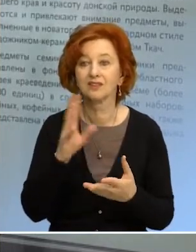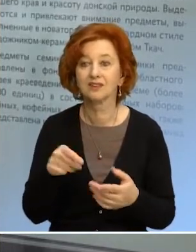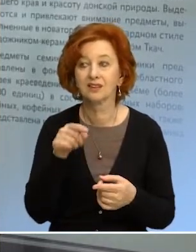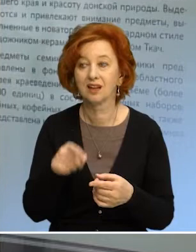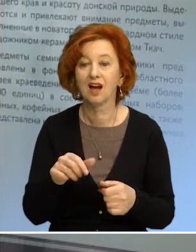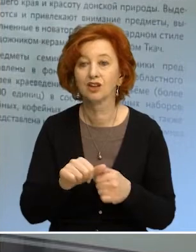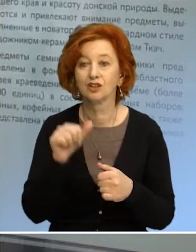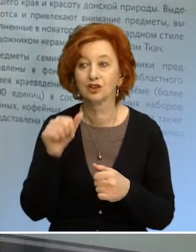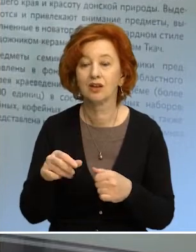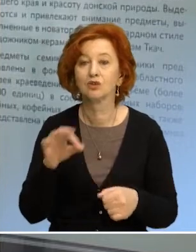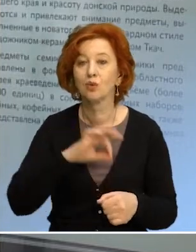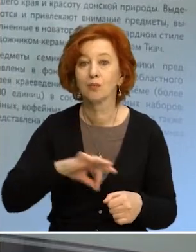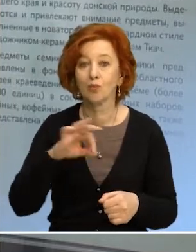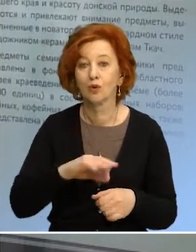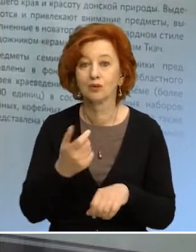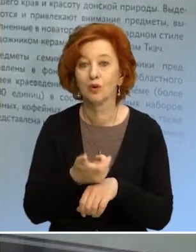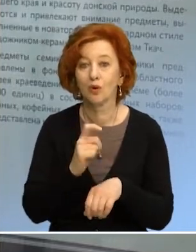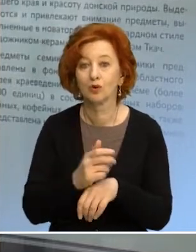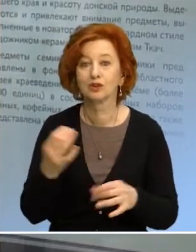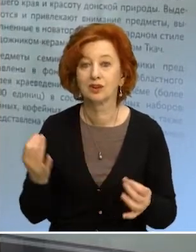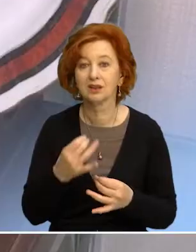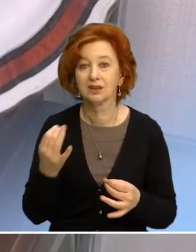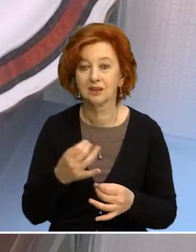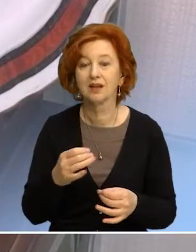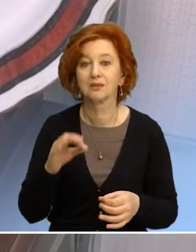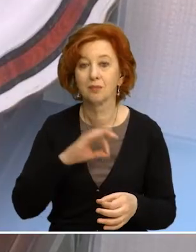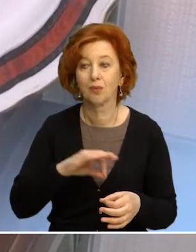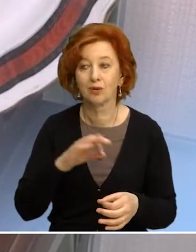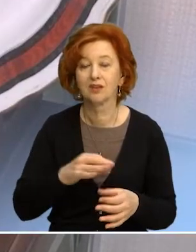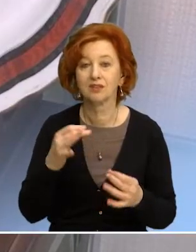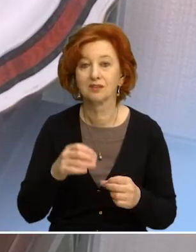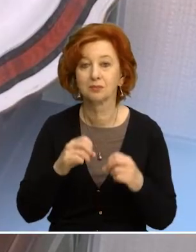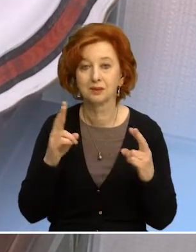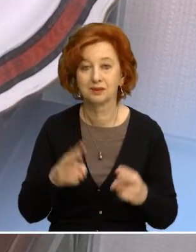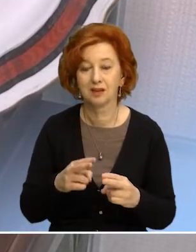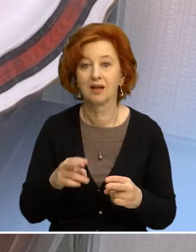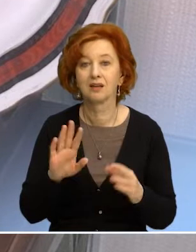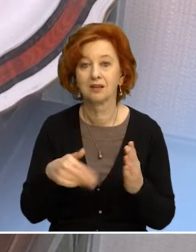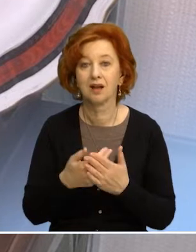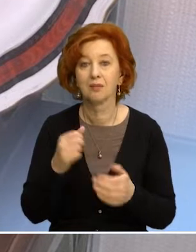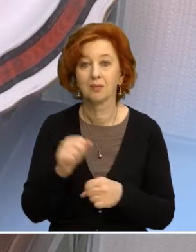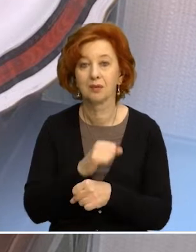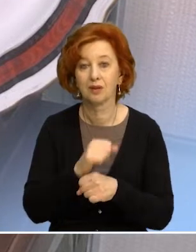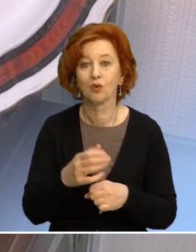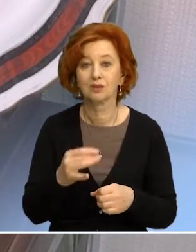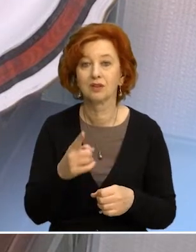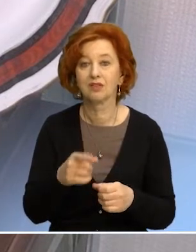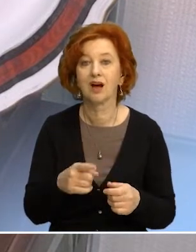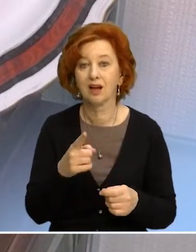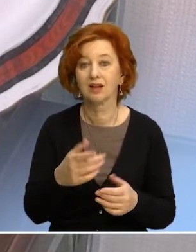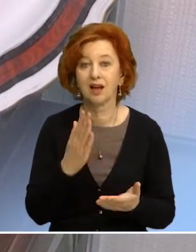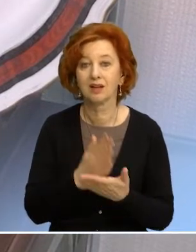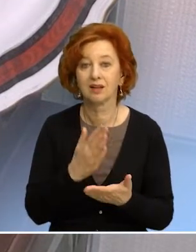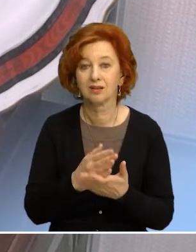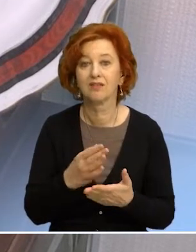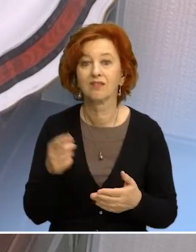часть сервиза, которой пользовались вот очень интересные ручки ножей. И вот специально был помещен сюда нож, потому что они были